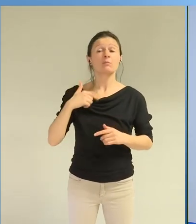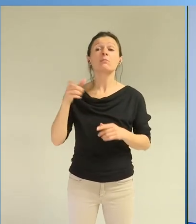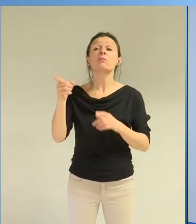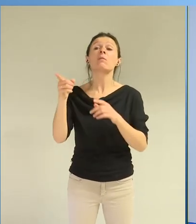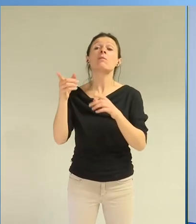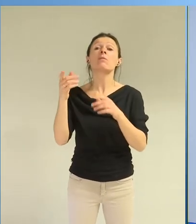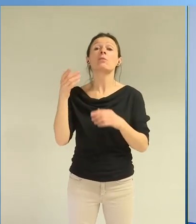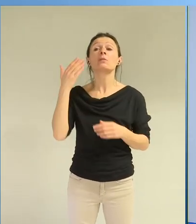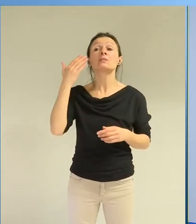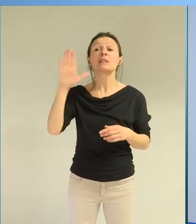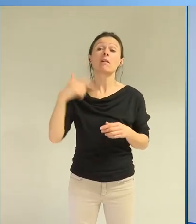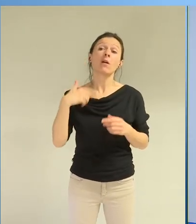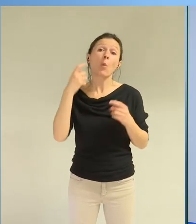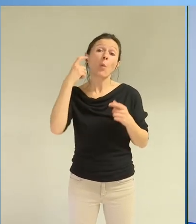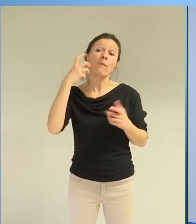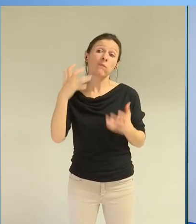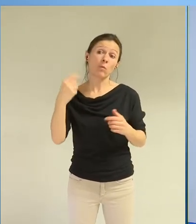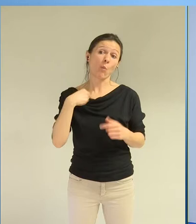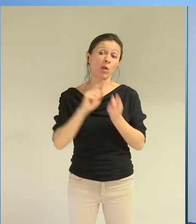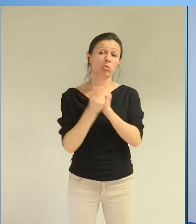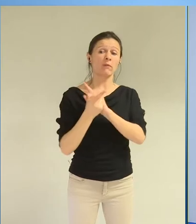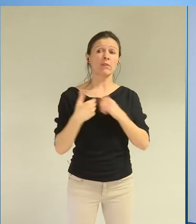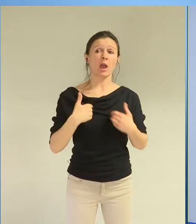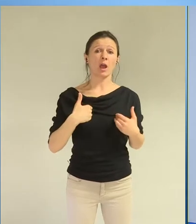voudriez me voir devenir je vous remercie